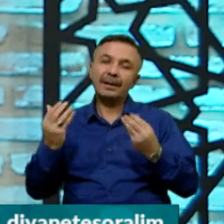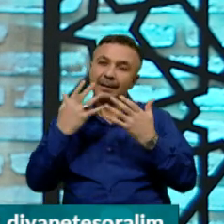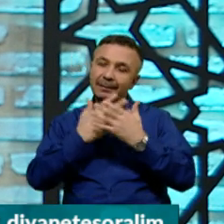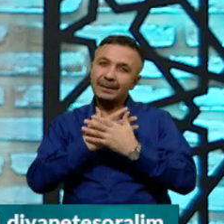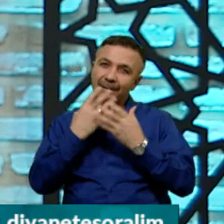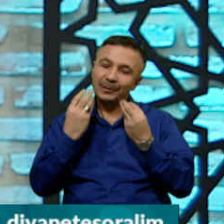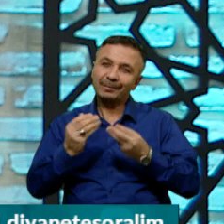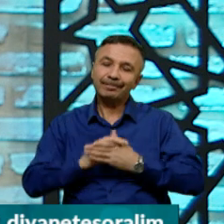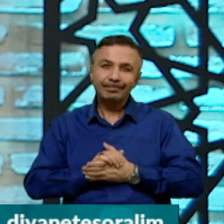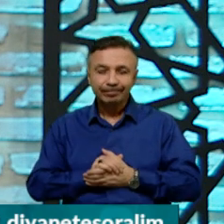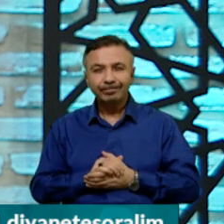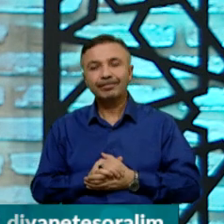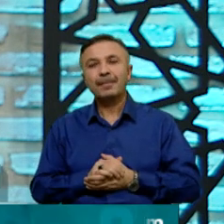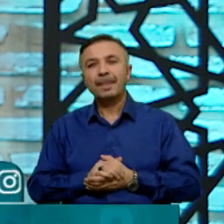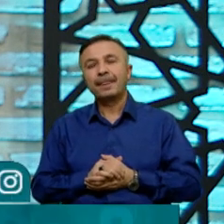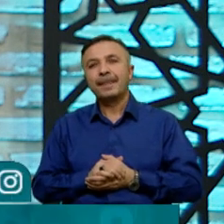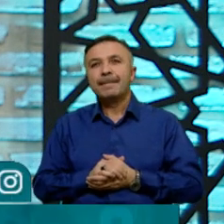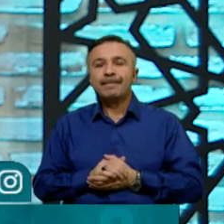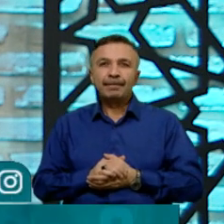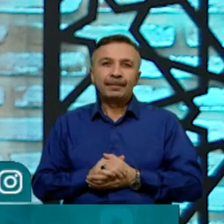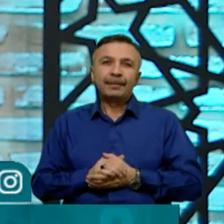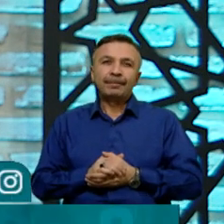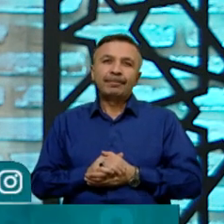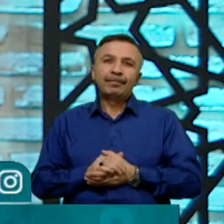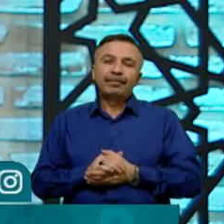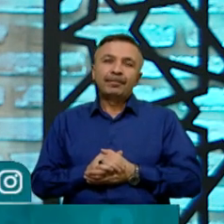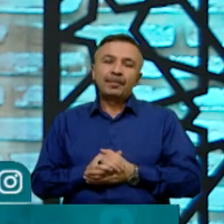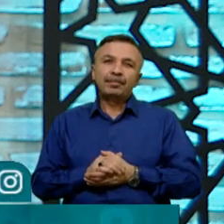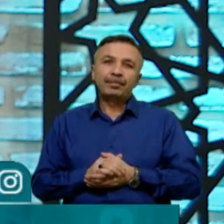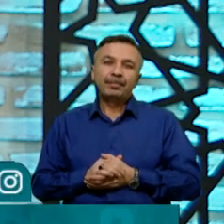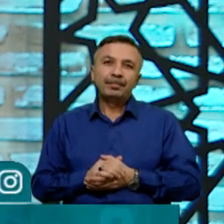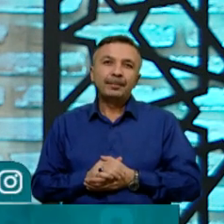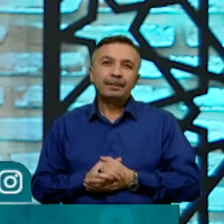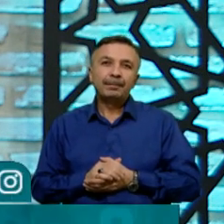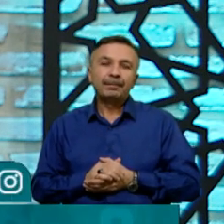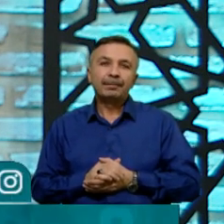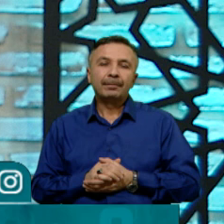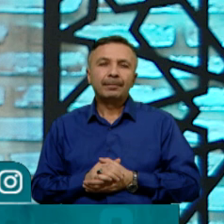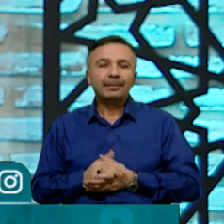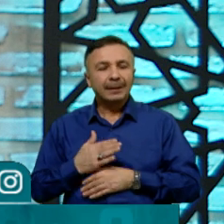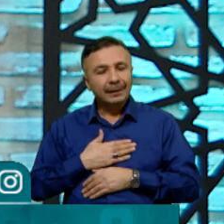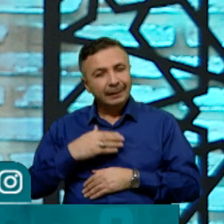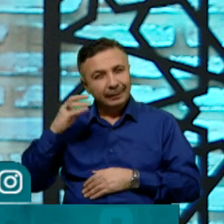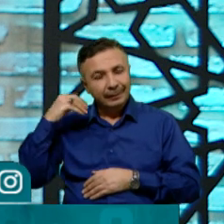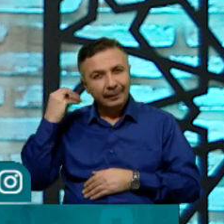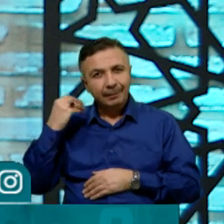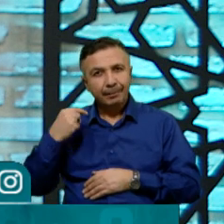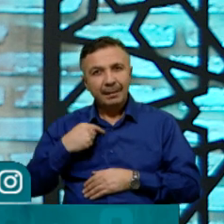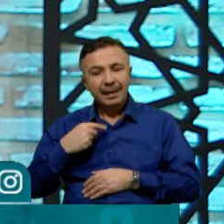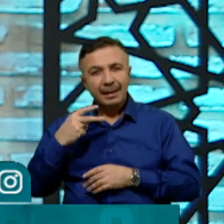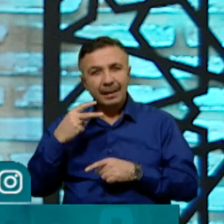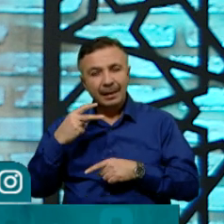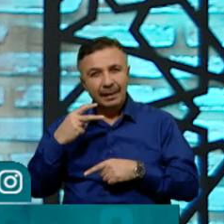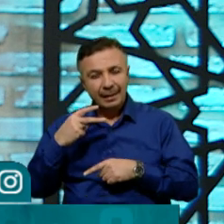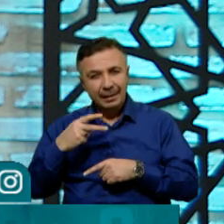Allah razı olsun Bilmukabele efendim Sağ ol hocam ben zekatı